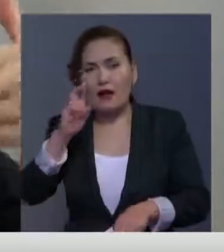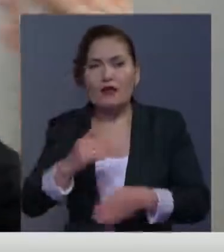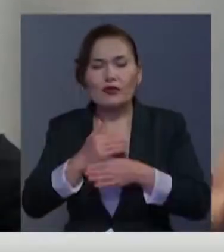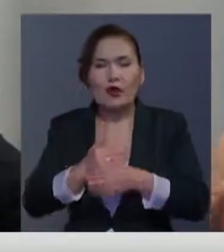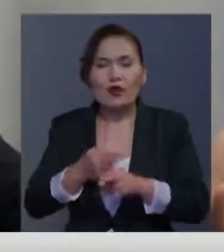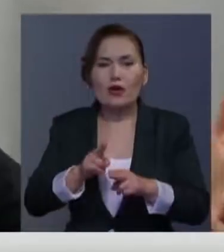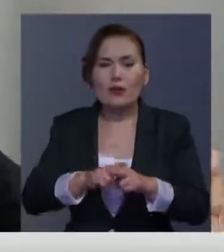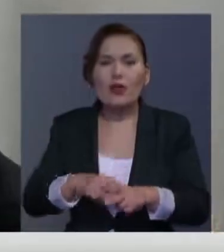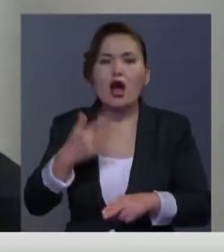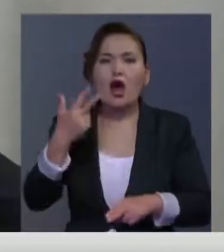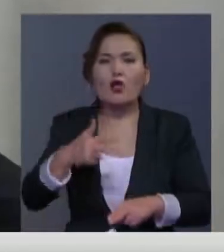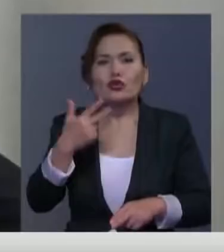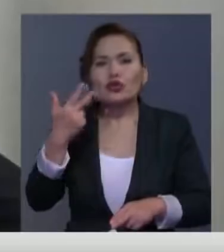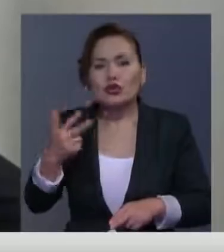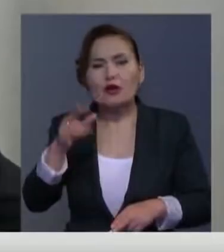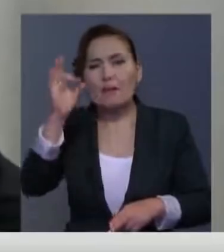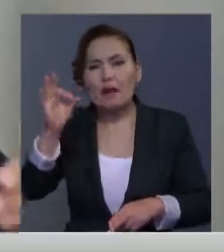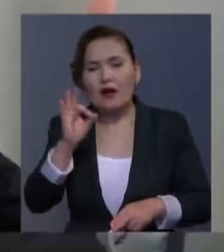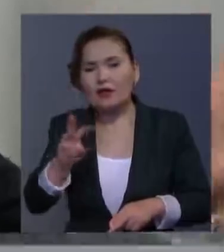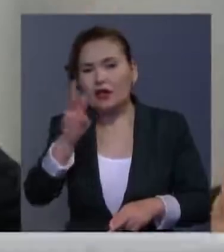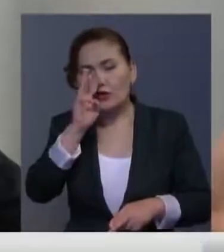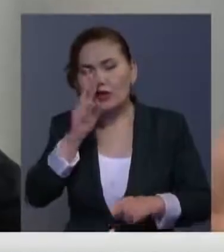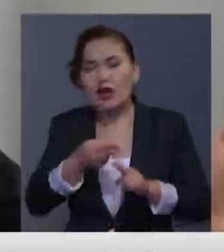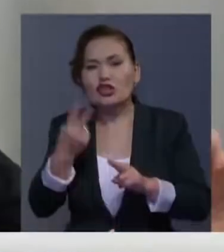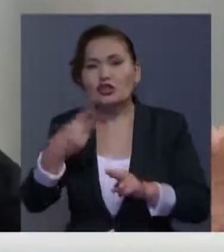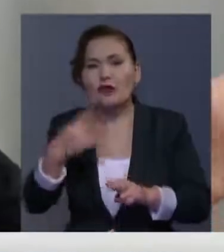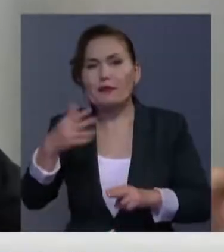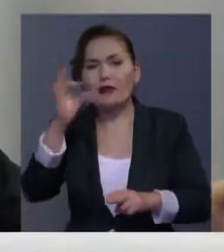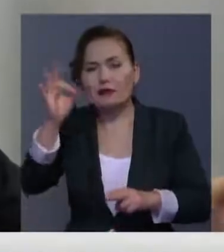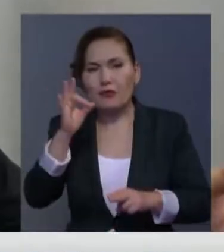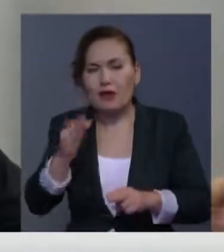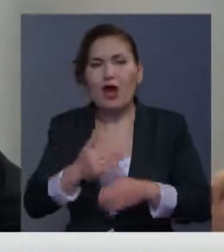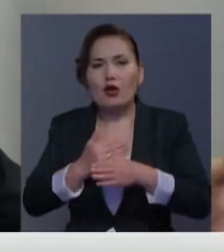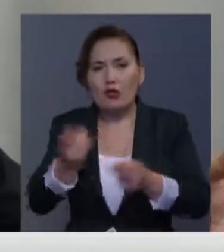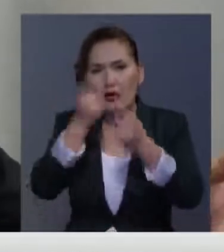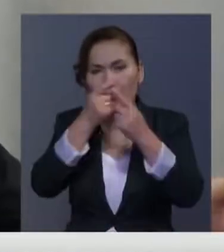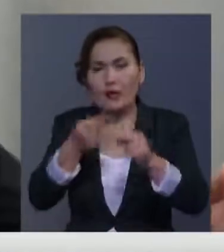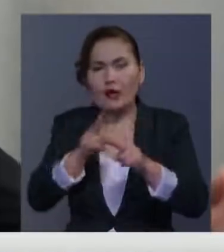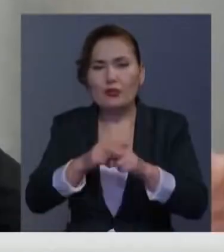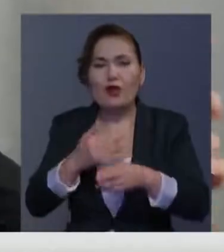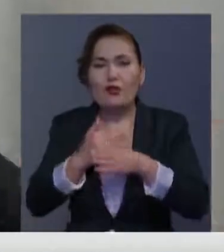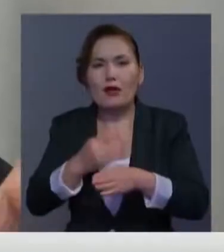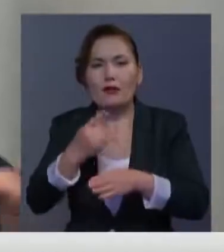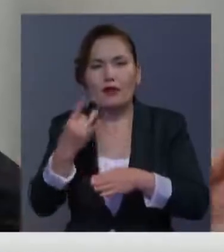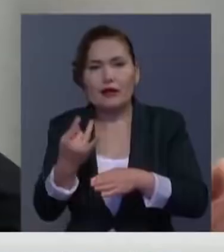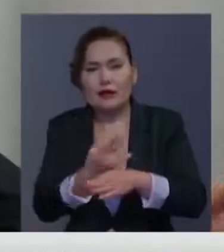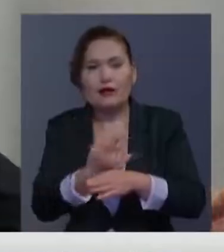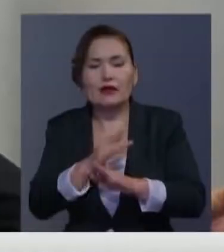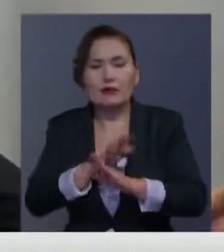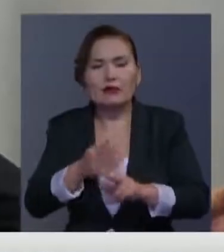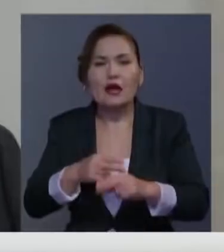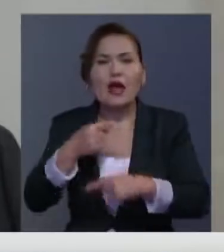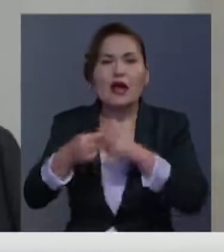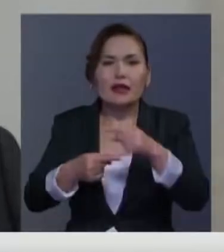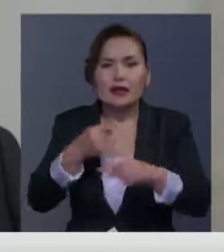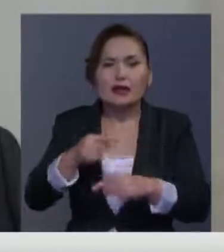жалақы қорының 33 немесе 25%-ын қаржыландырып, көмек көрсететін мәлімдеді. Көмек бір реттік емес, шілде айынан келесі